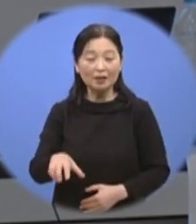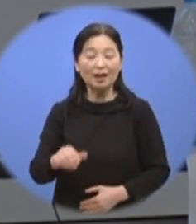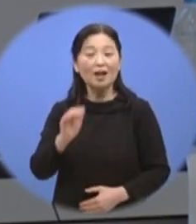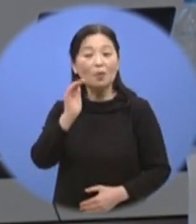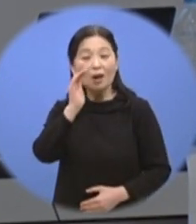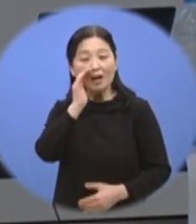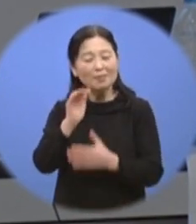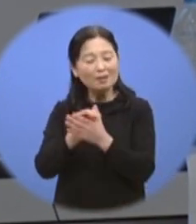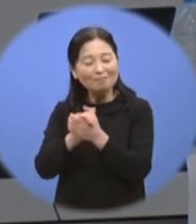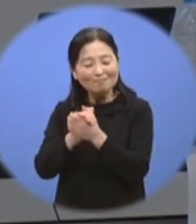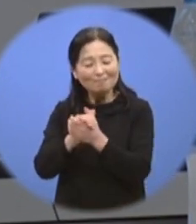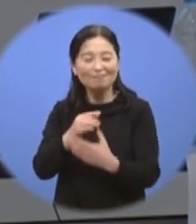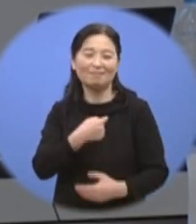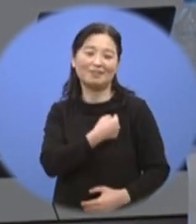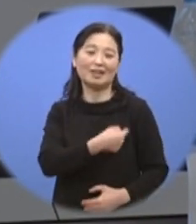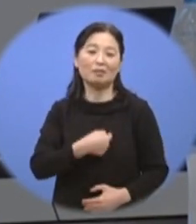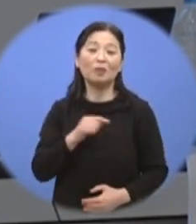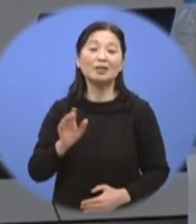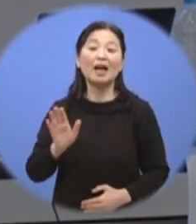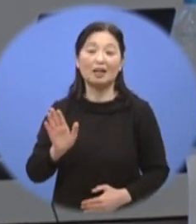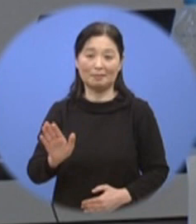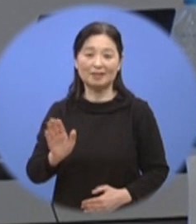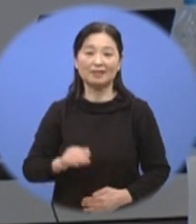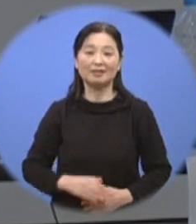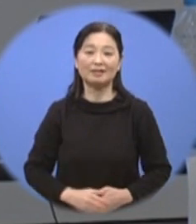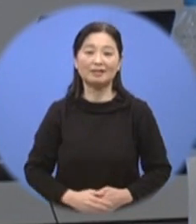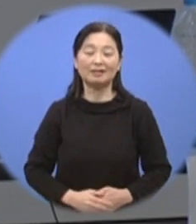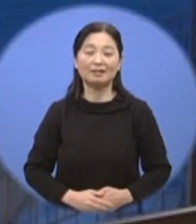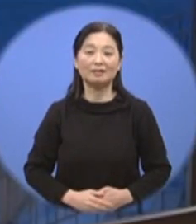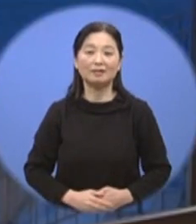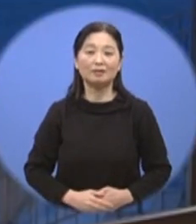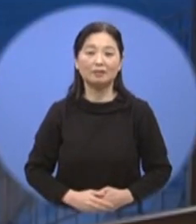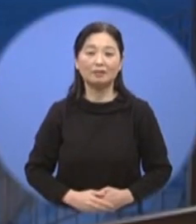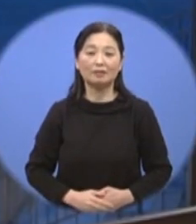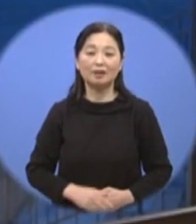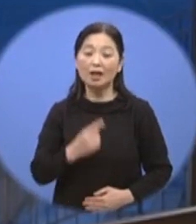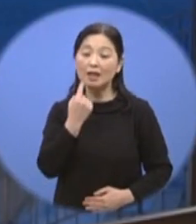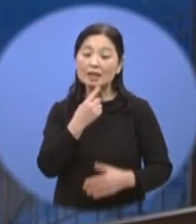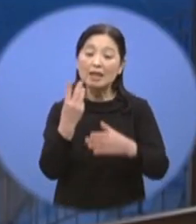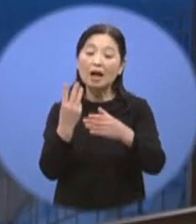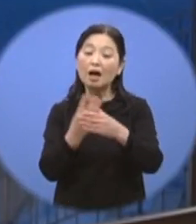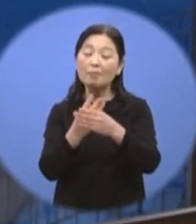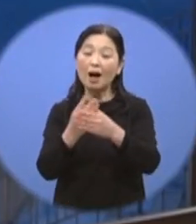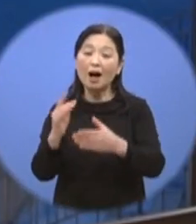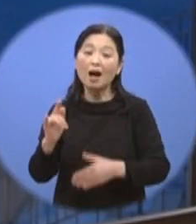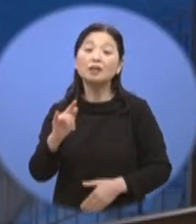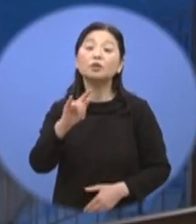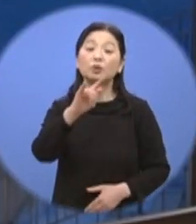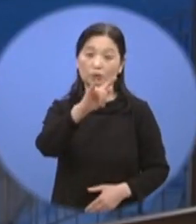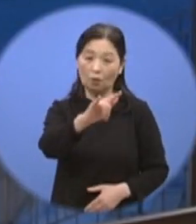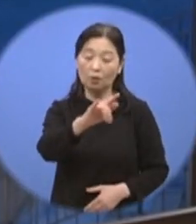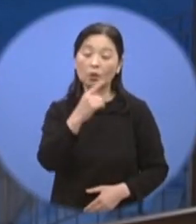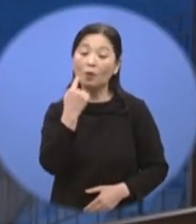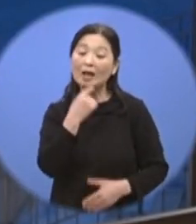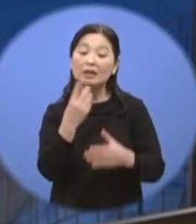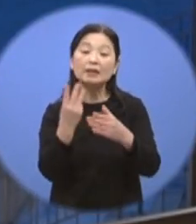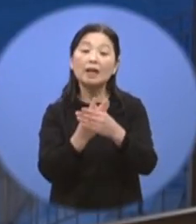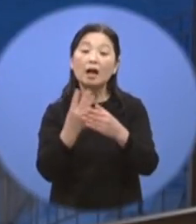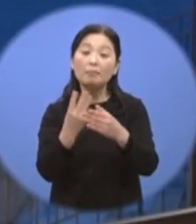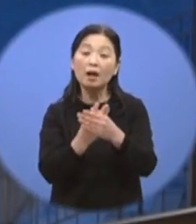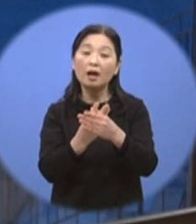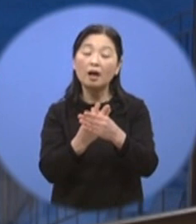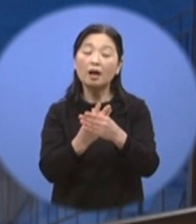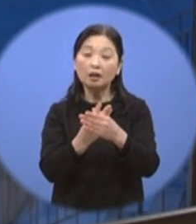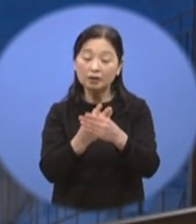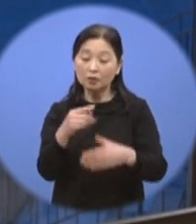じているっていうことのみならず、白浜空港は、白浜は1時間で来れ